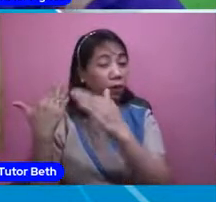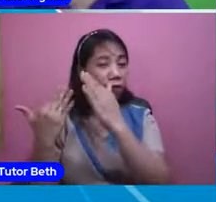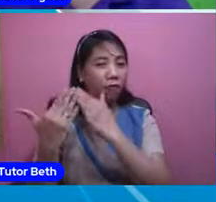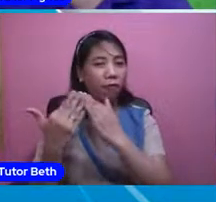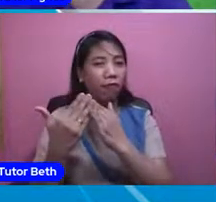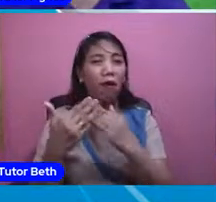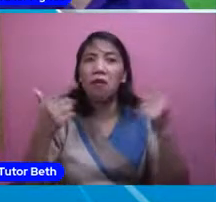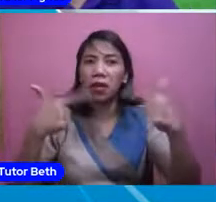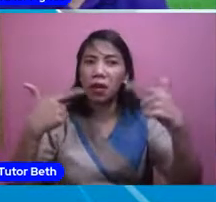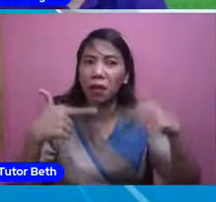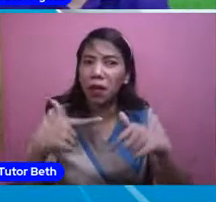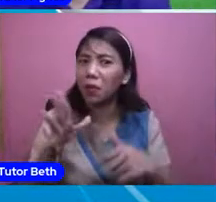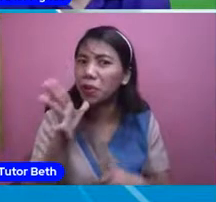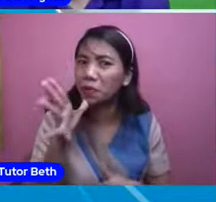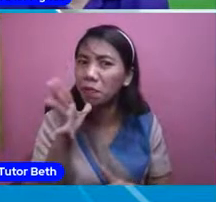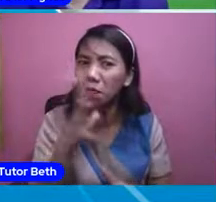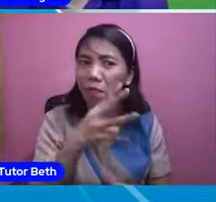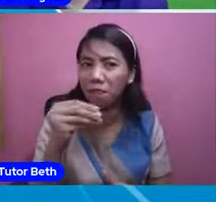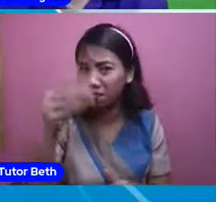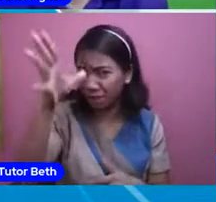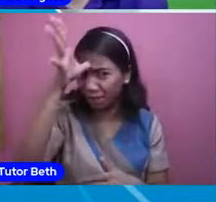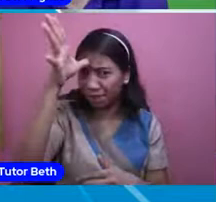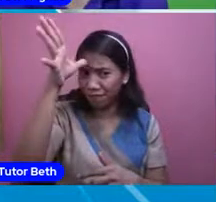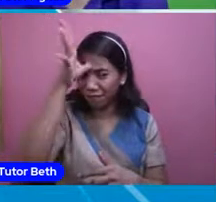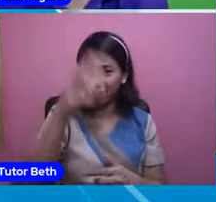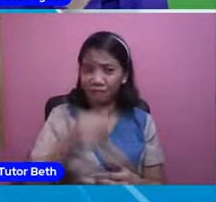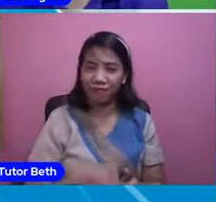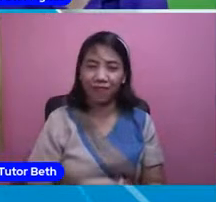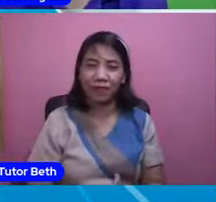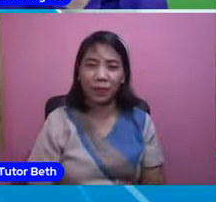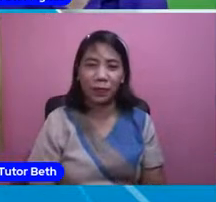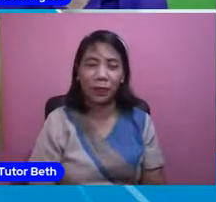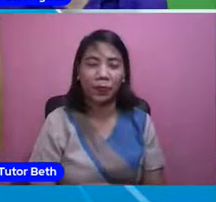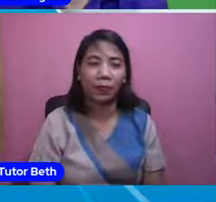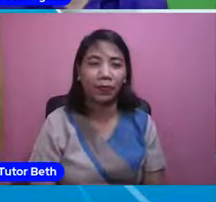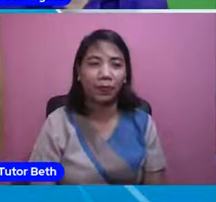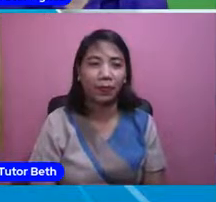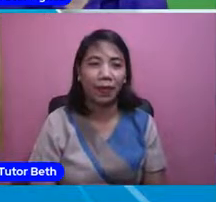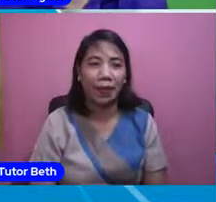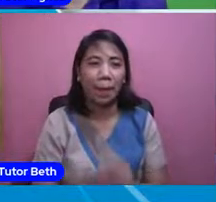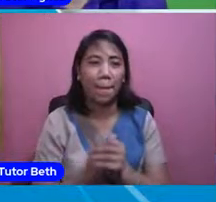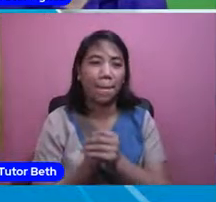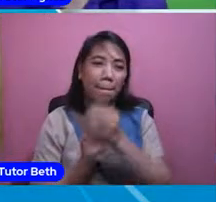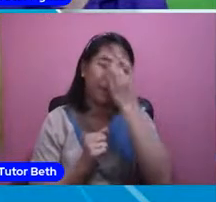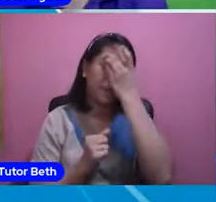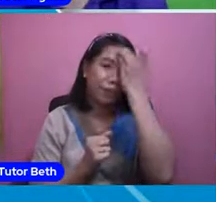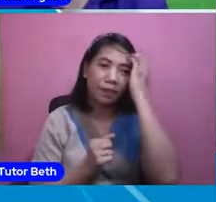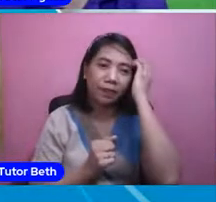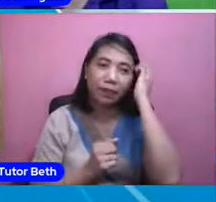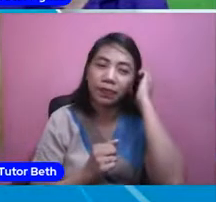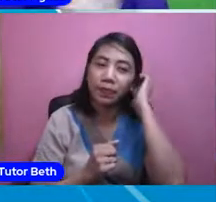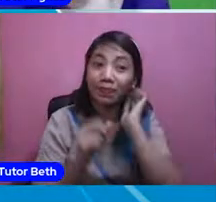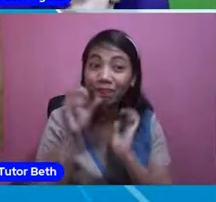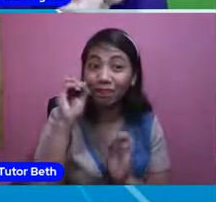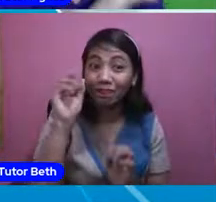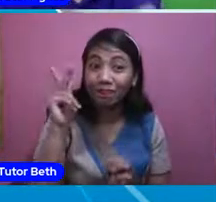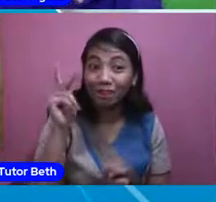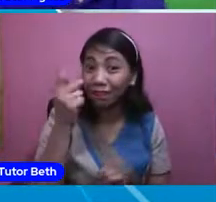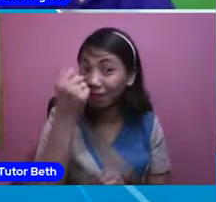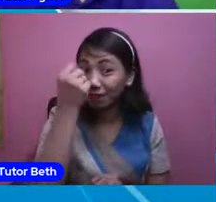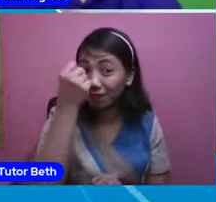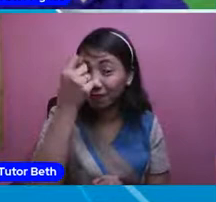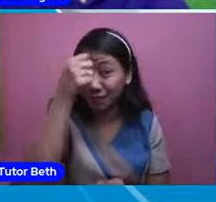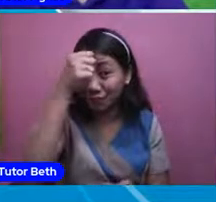-away. Dito pa? So yan po, ha? Okay na po. Okay,